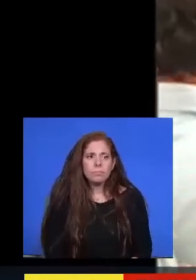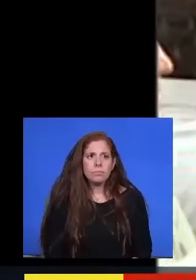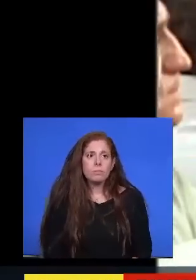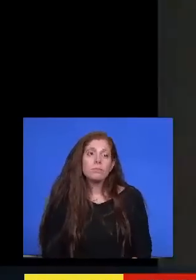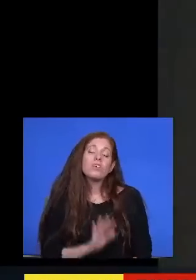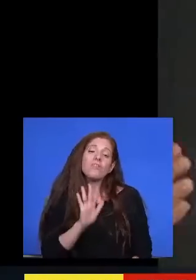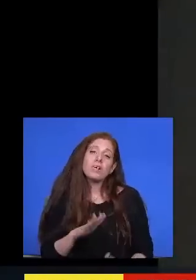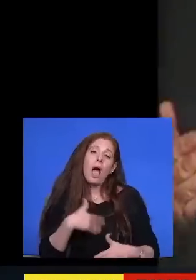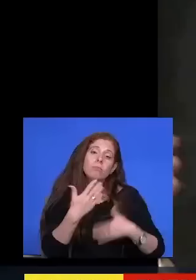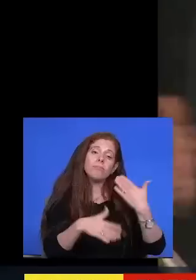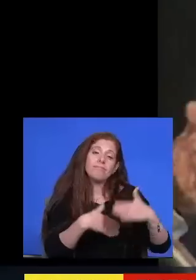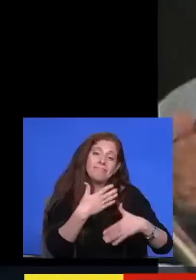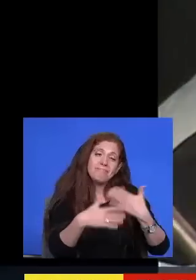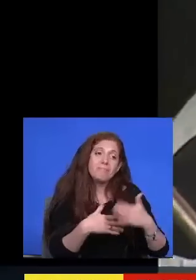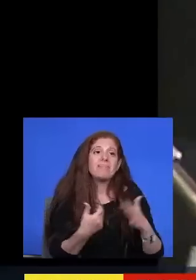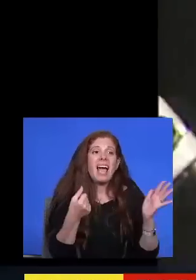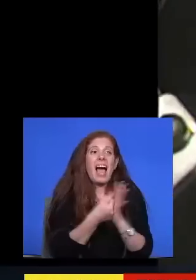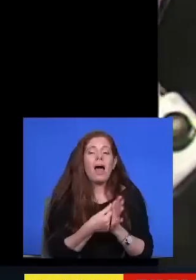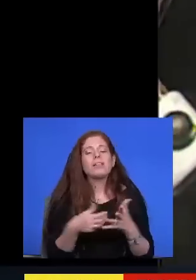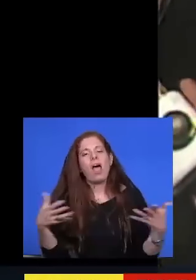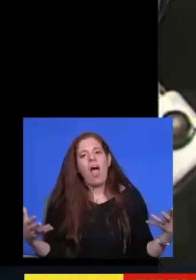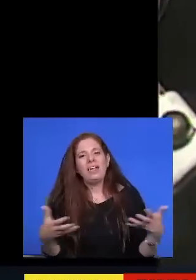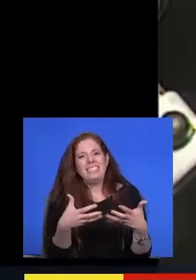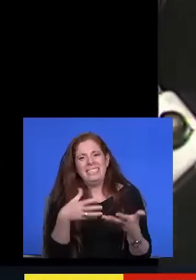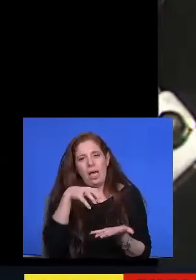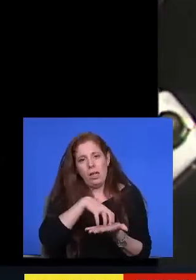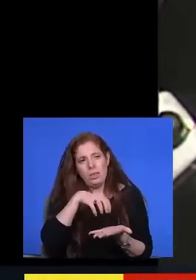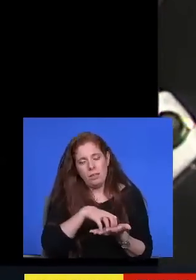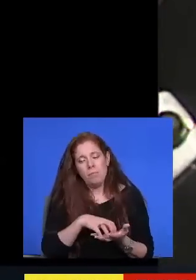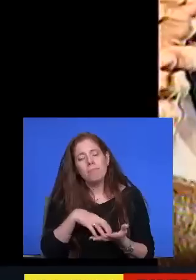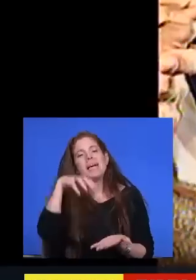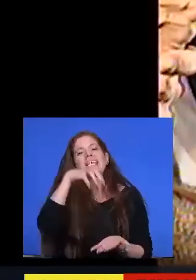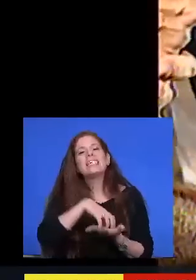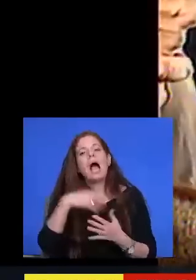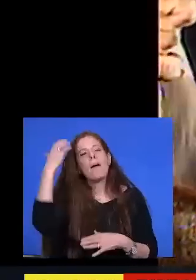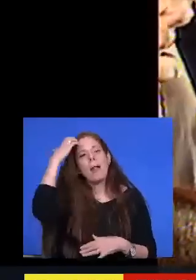וכך התגלגלו העניינים עד לעצרת בכיכר מלכי ישראל.